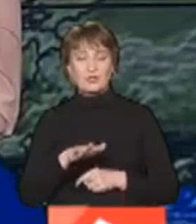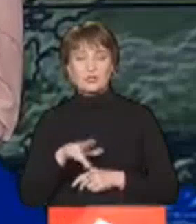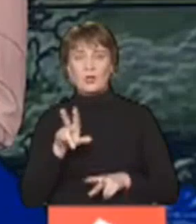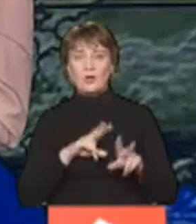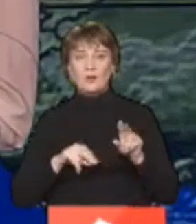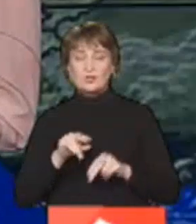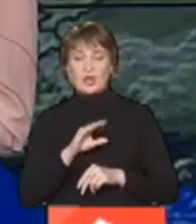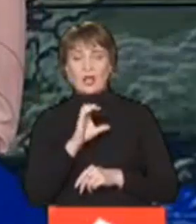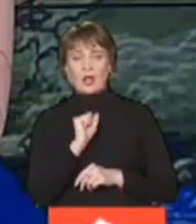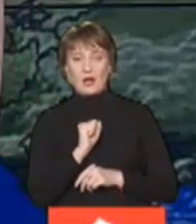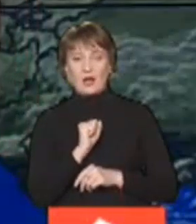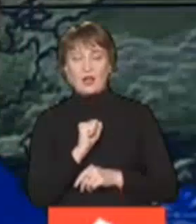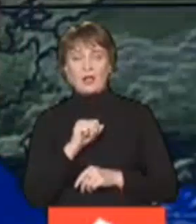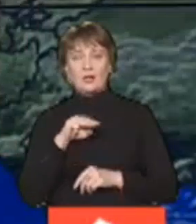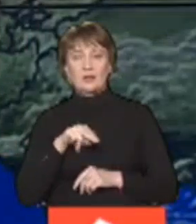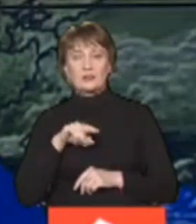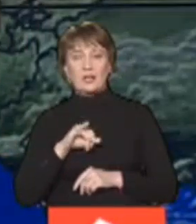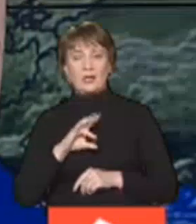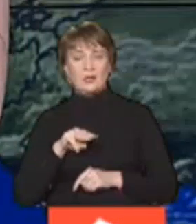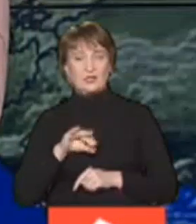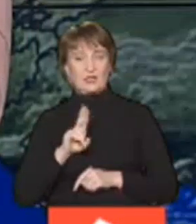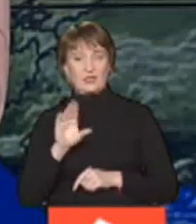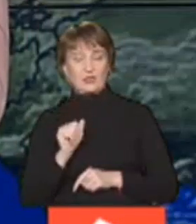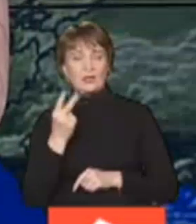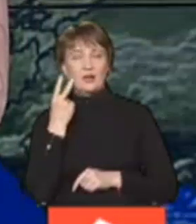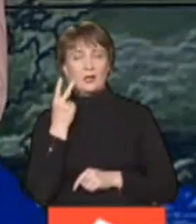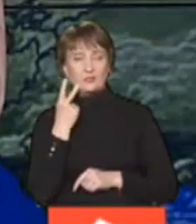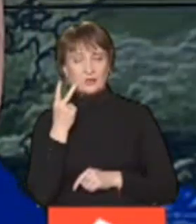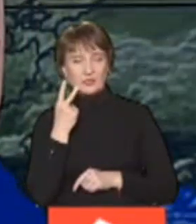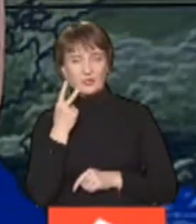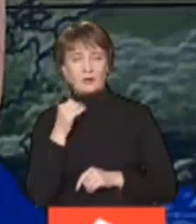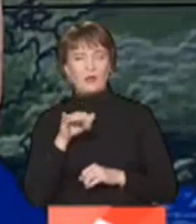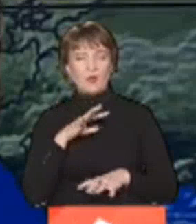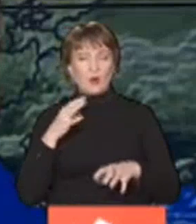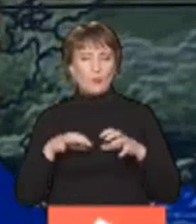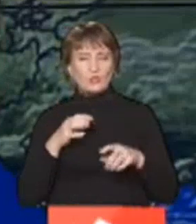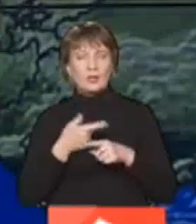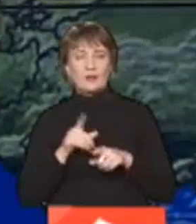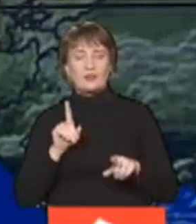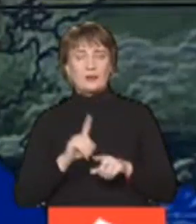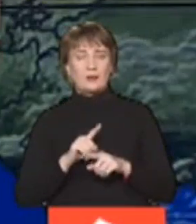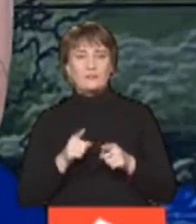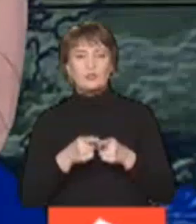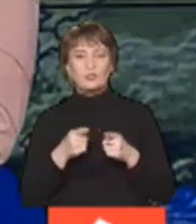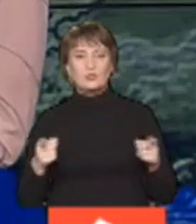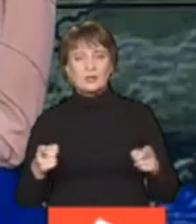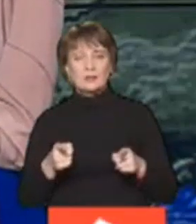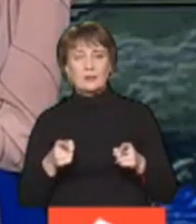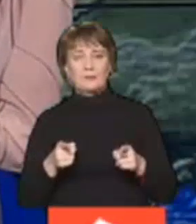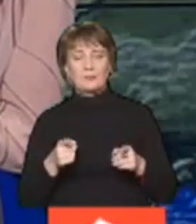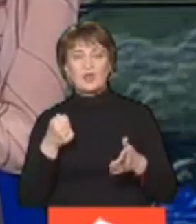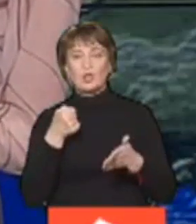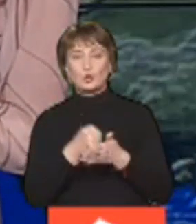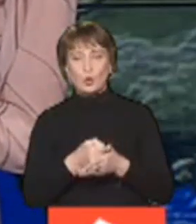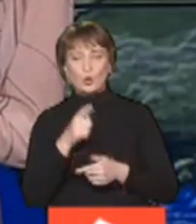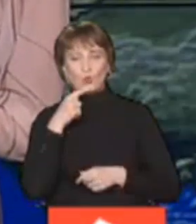вважається Атлантика. І ось бачимо, що над Атлантикою, як завжди, завжди бурхливі якісь синоптичні процеси. І зараз ось по потоку сюди, ось